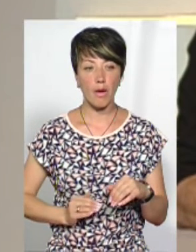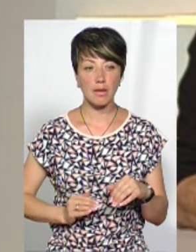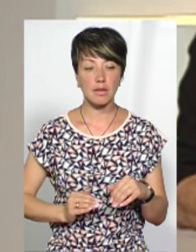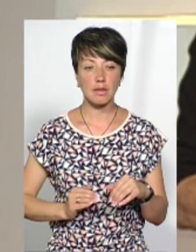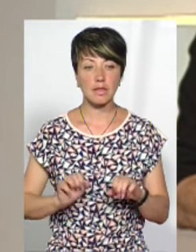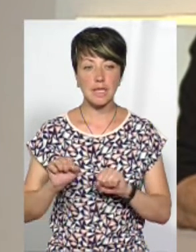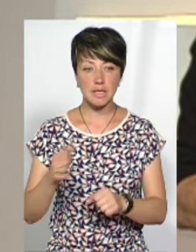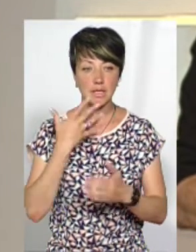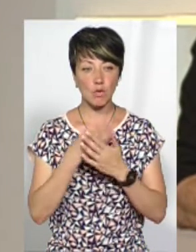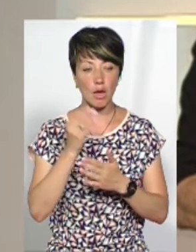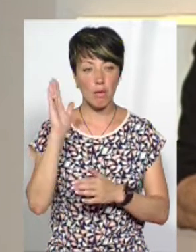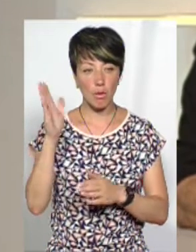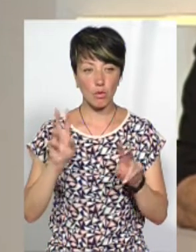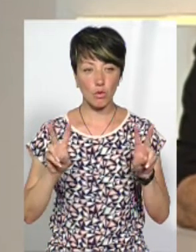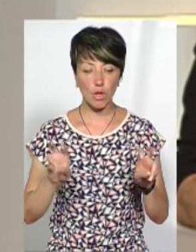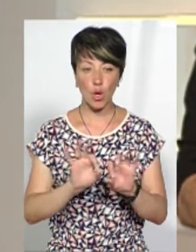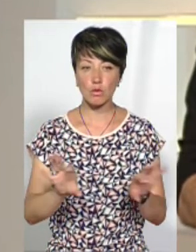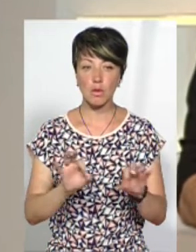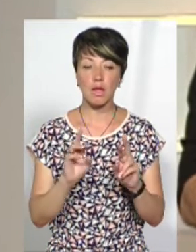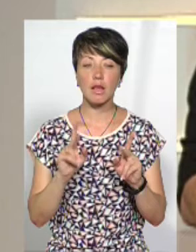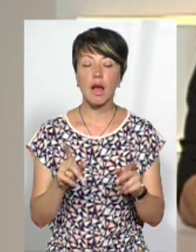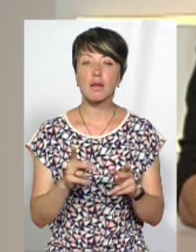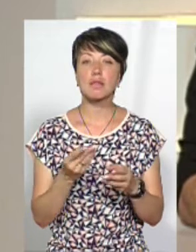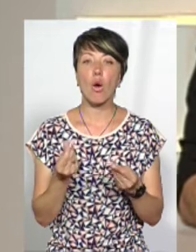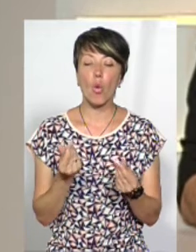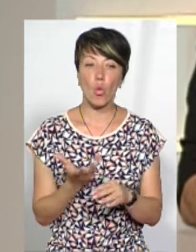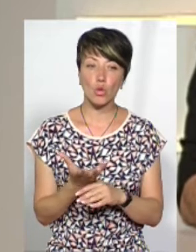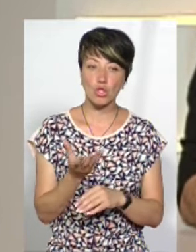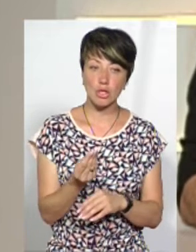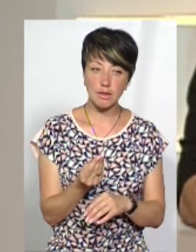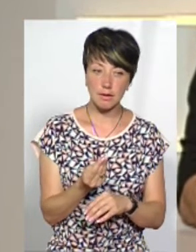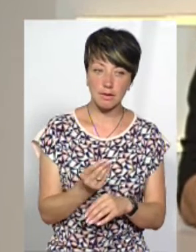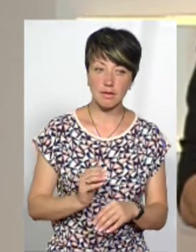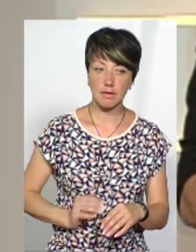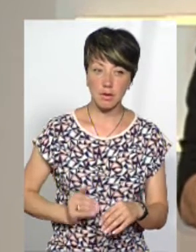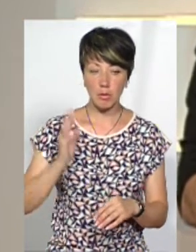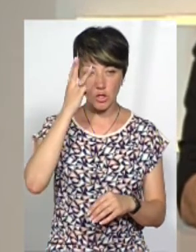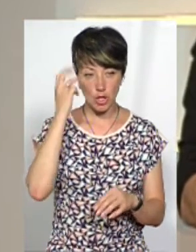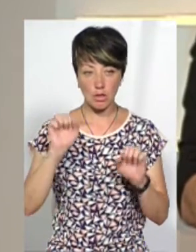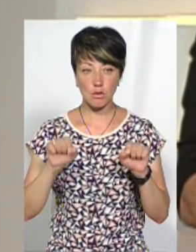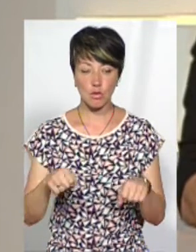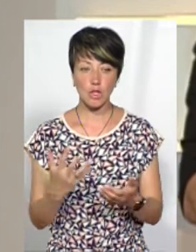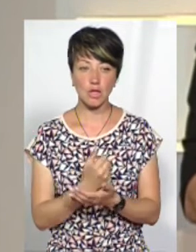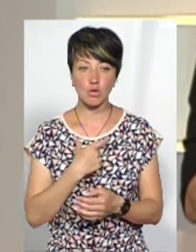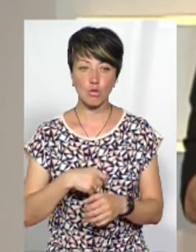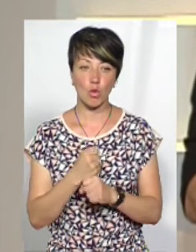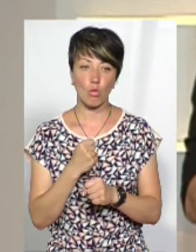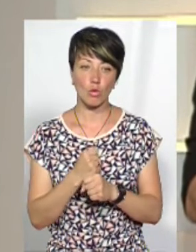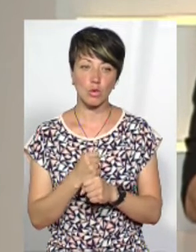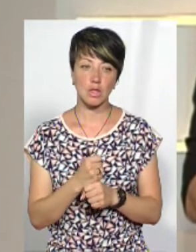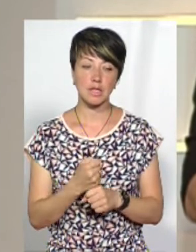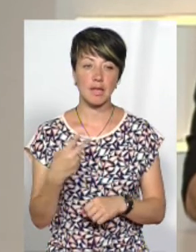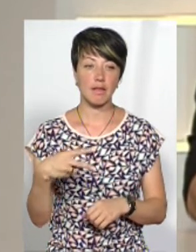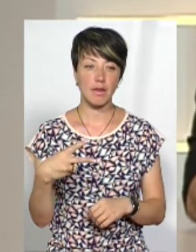компанії «Захисти своє майбутнє», розповіла, як за кошти роботодавця хмельничани зможуть знайти собі роботу